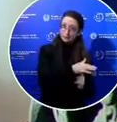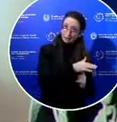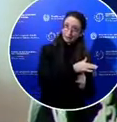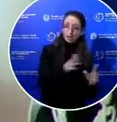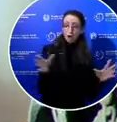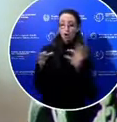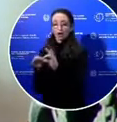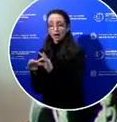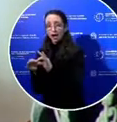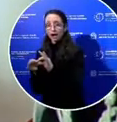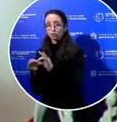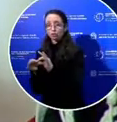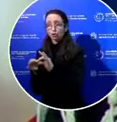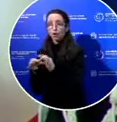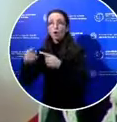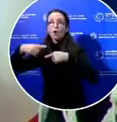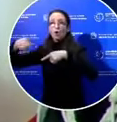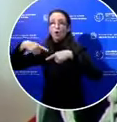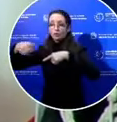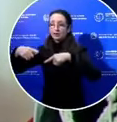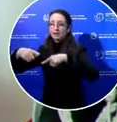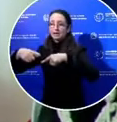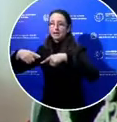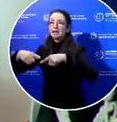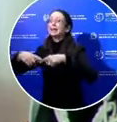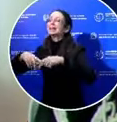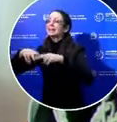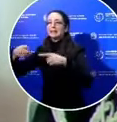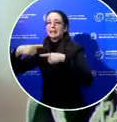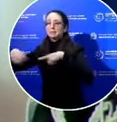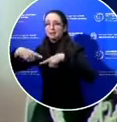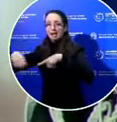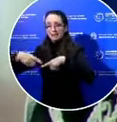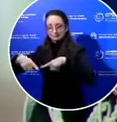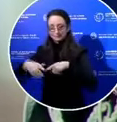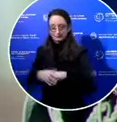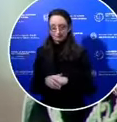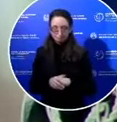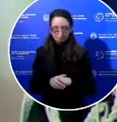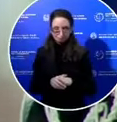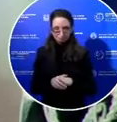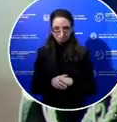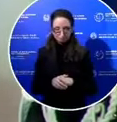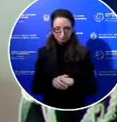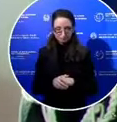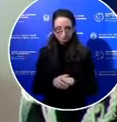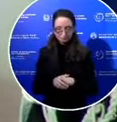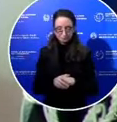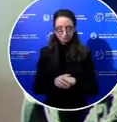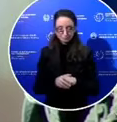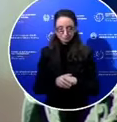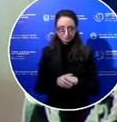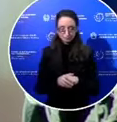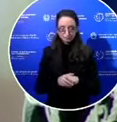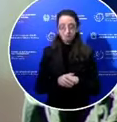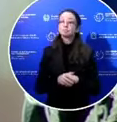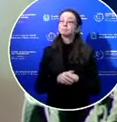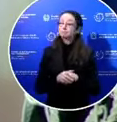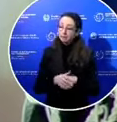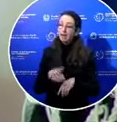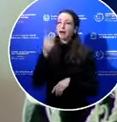interdipendenze, da porre al centro del dibattito politico e sociale per andare sul serio, autenticamente, oltre le